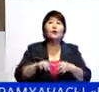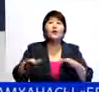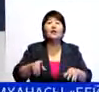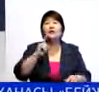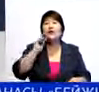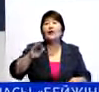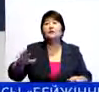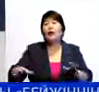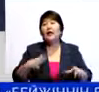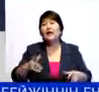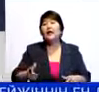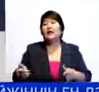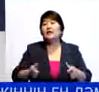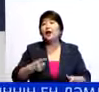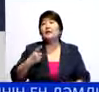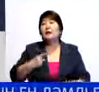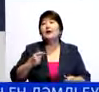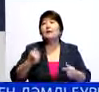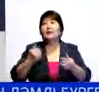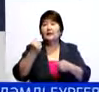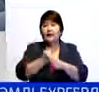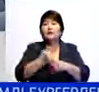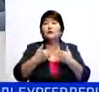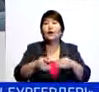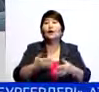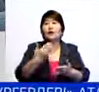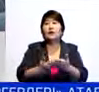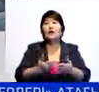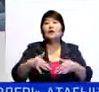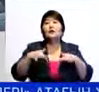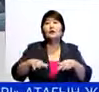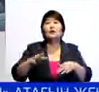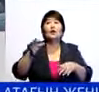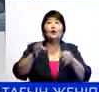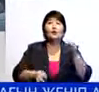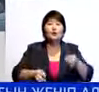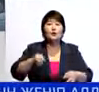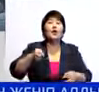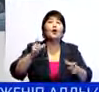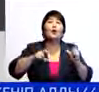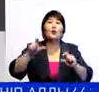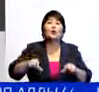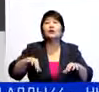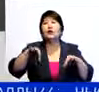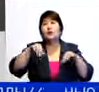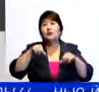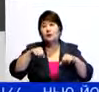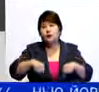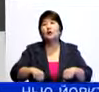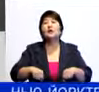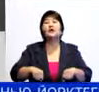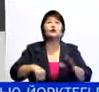жас буынды дайын маман етіп шығаруға ықпал етеді, дейді сала мамандары. Шара соңында тәжірибелі судьялар студенттердің төрелігін жоғары